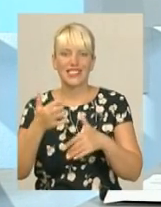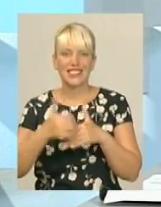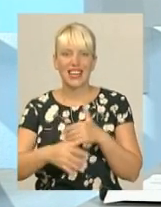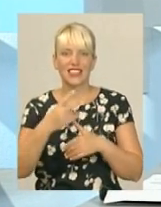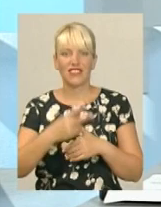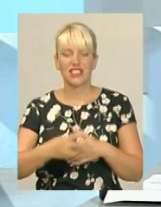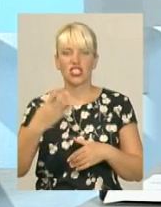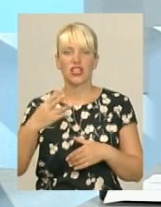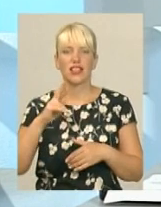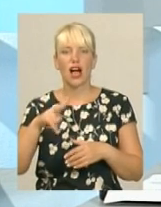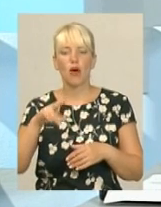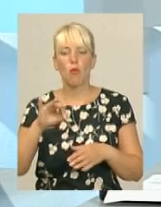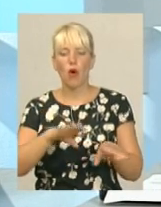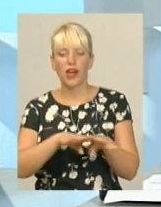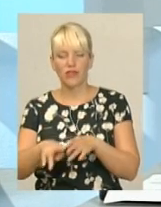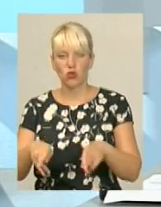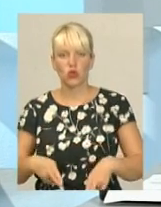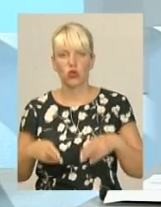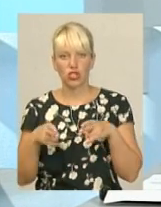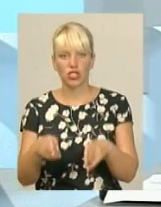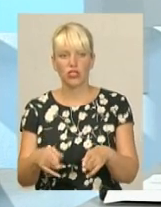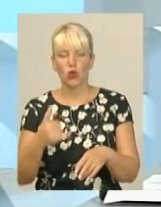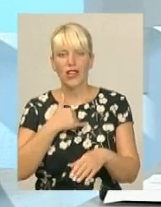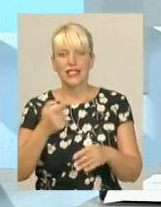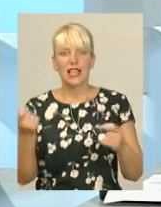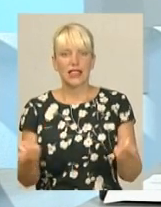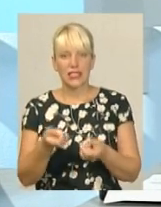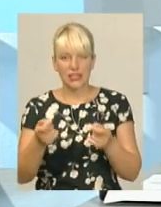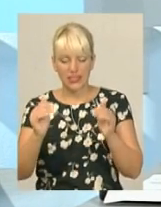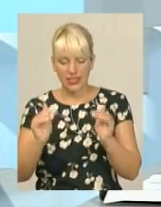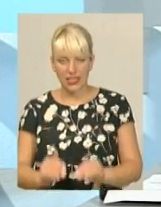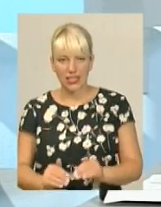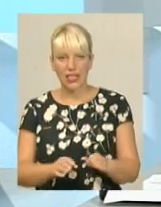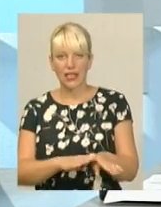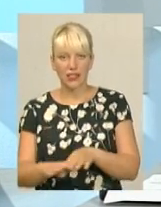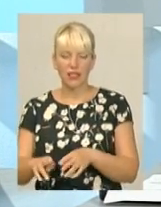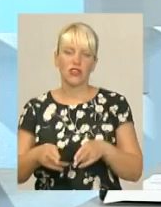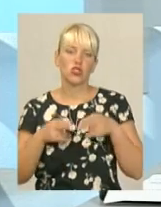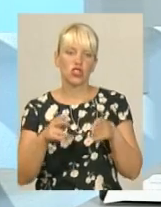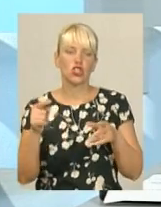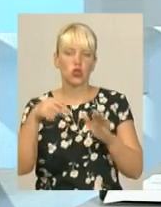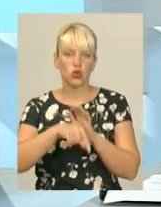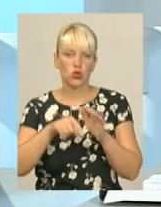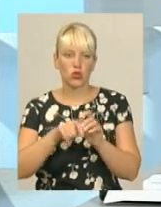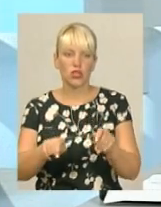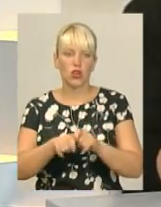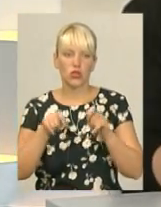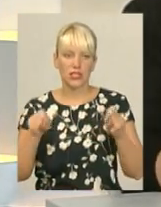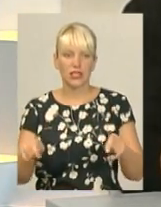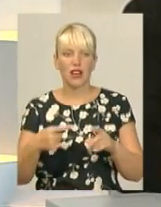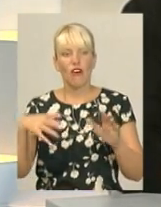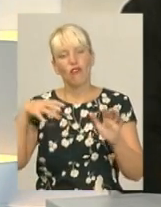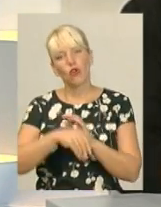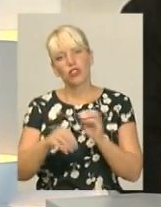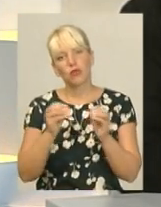24-х, як по рівню злочинності, тобто у нас низький рівень злочинності, і що стосується розкриття злочинів. Входимо в десятку, це ми